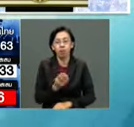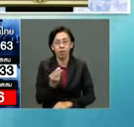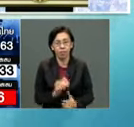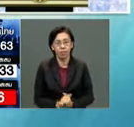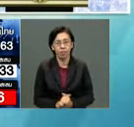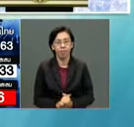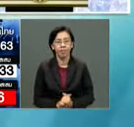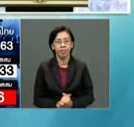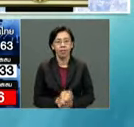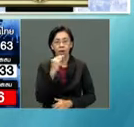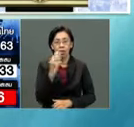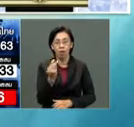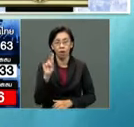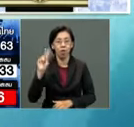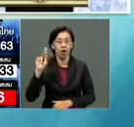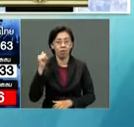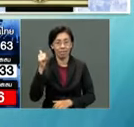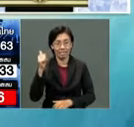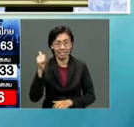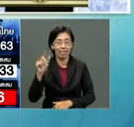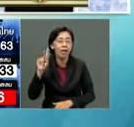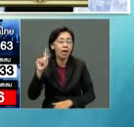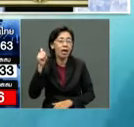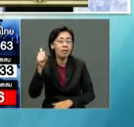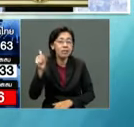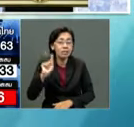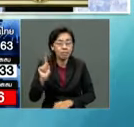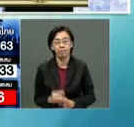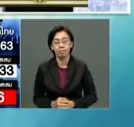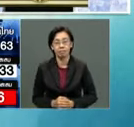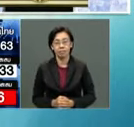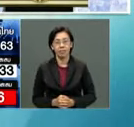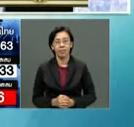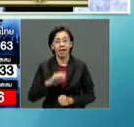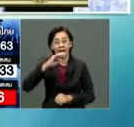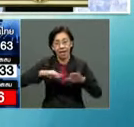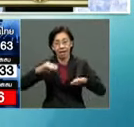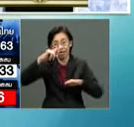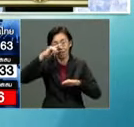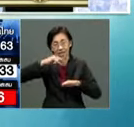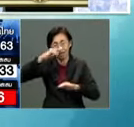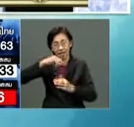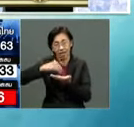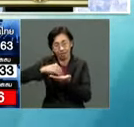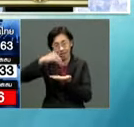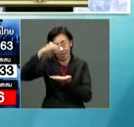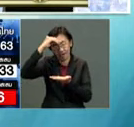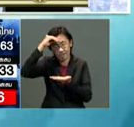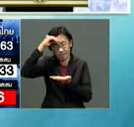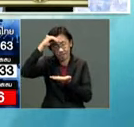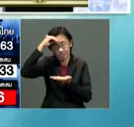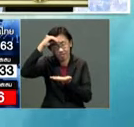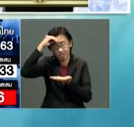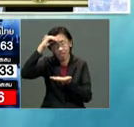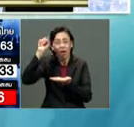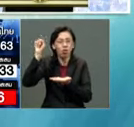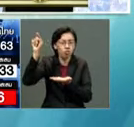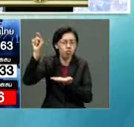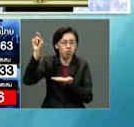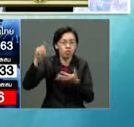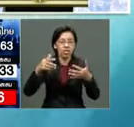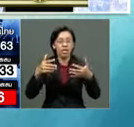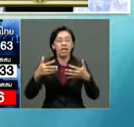อกข่าวดีของเด็กไทยที่ไปเรียนหนังสืออยู่ที่ทาง อเ